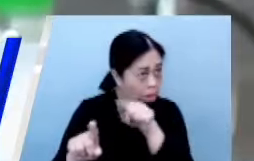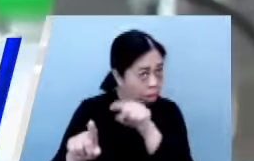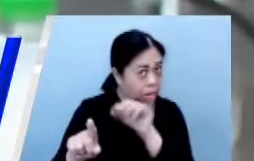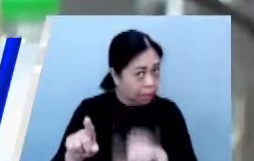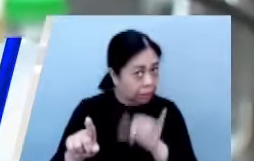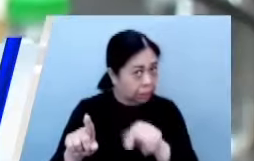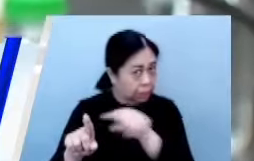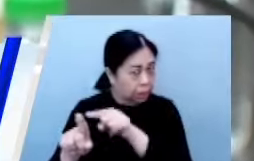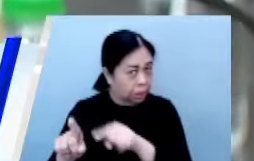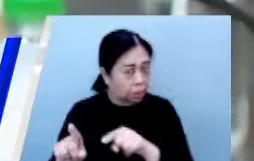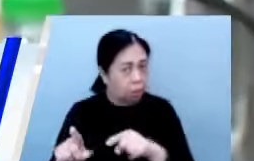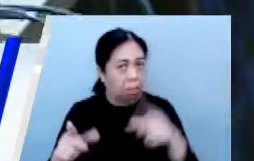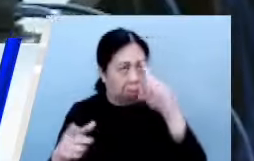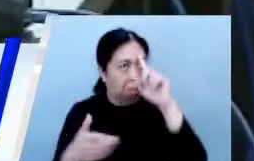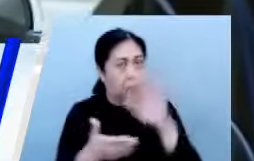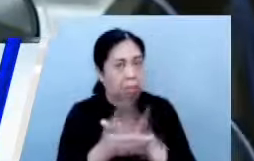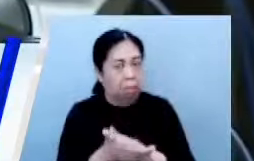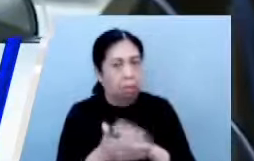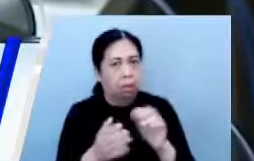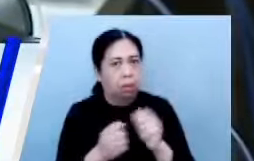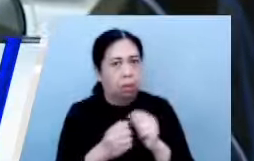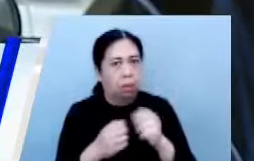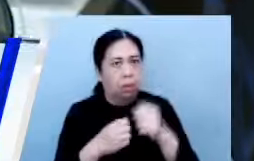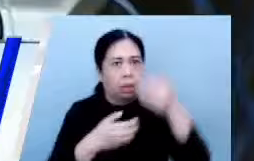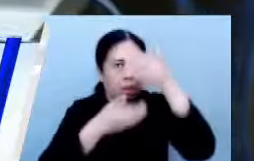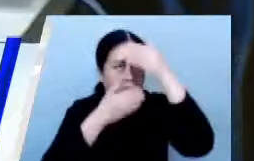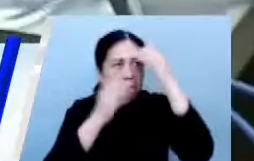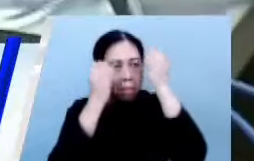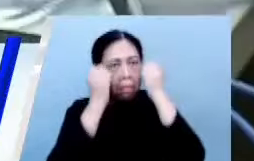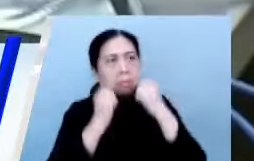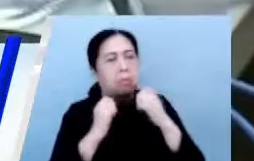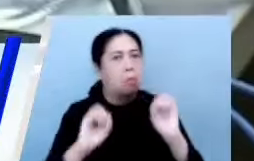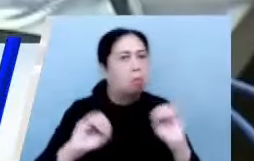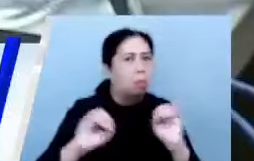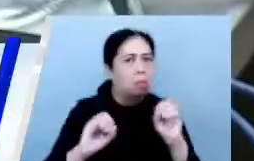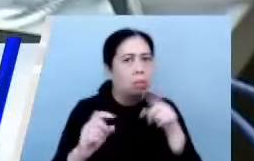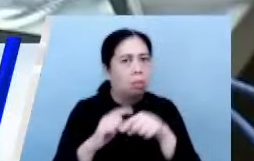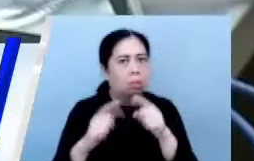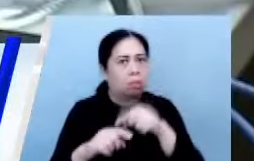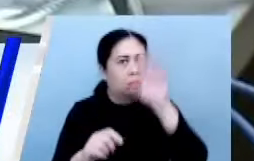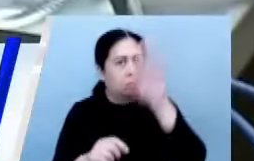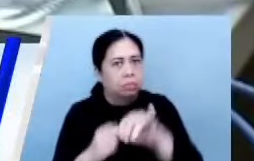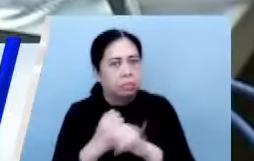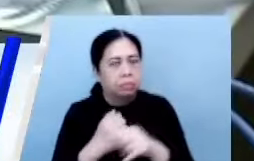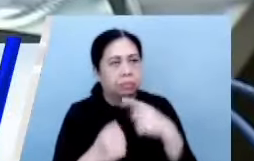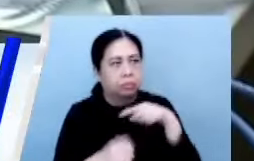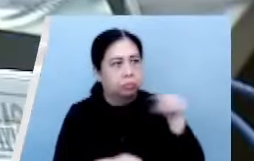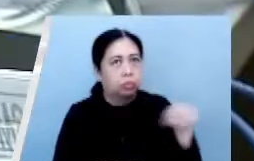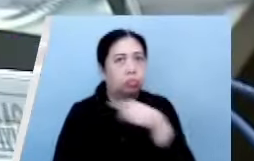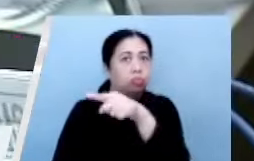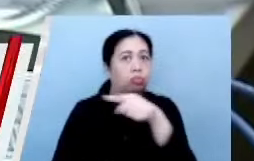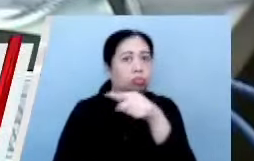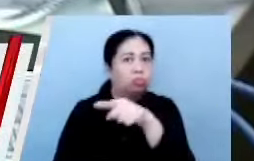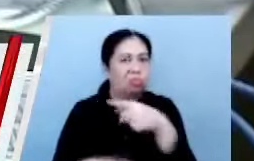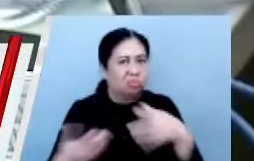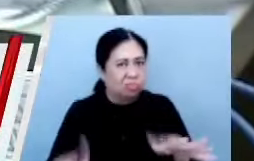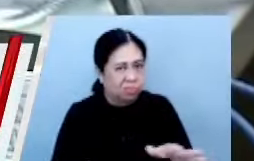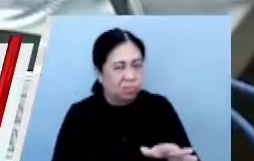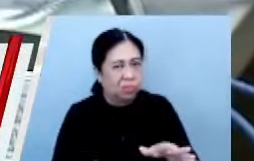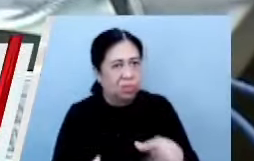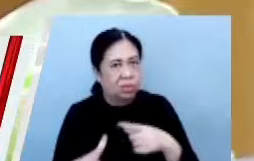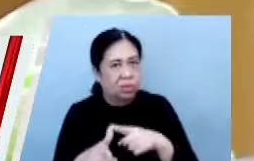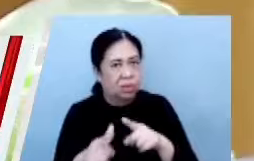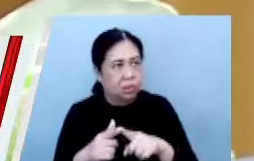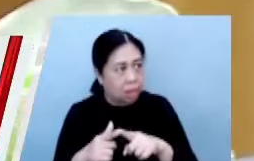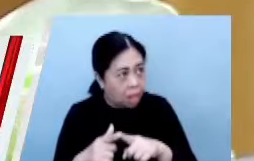sospek na wala umanong takip sa mukha ng parahin ng modern jeepney. Nakaharap sila ng witness, tinuro. Doon lang po namin sila totally